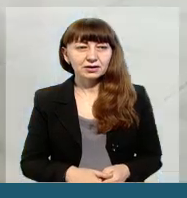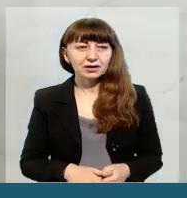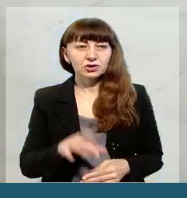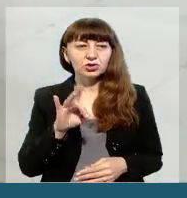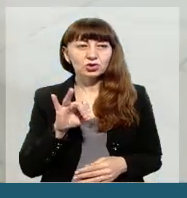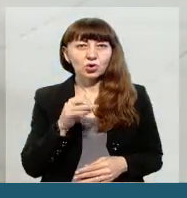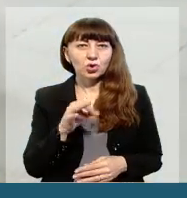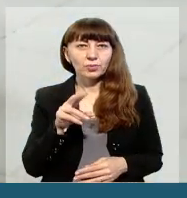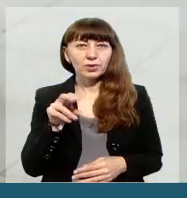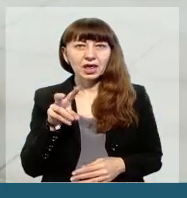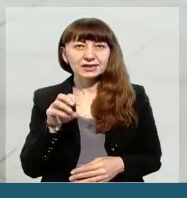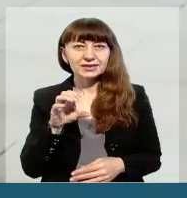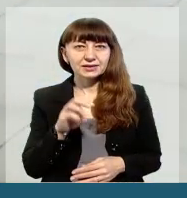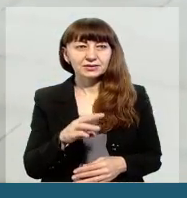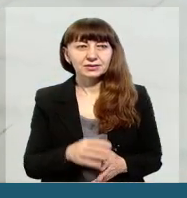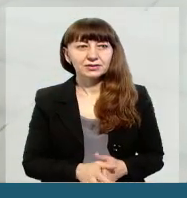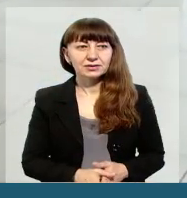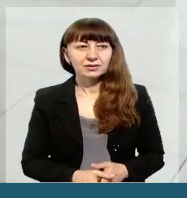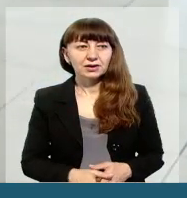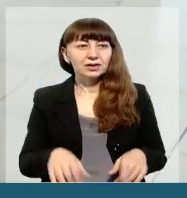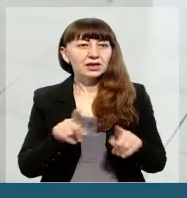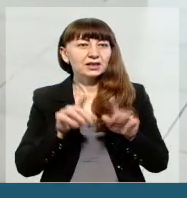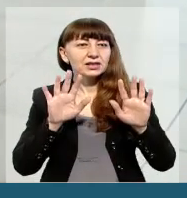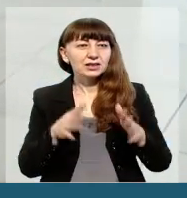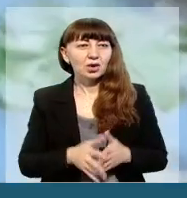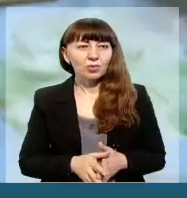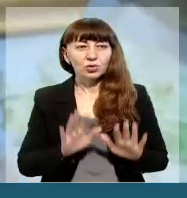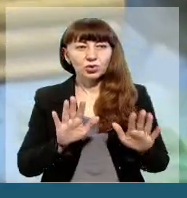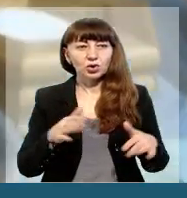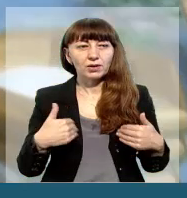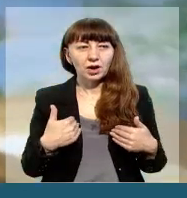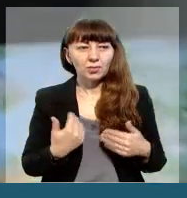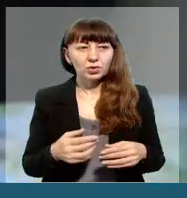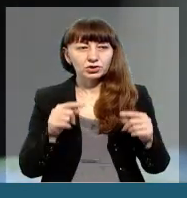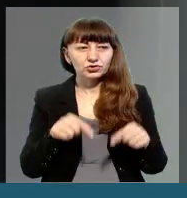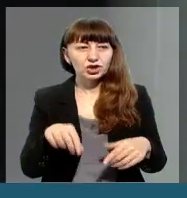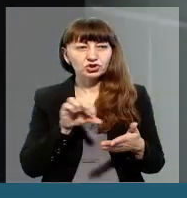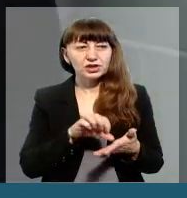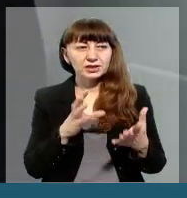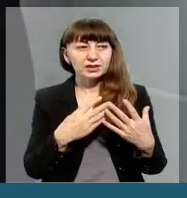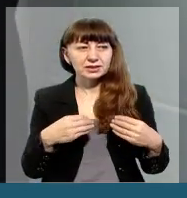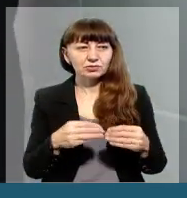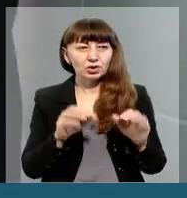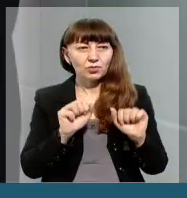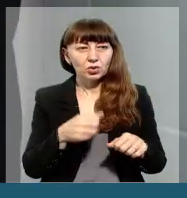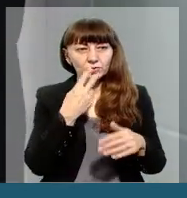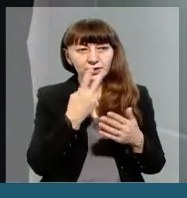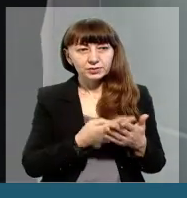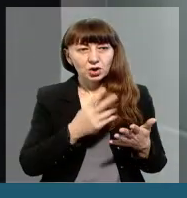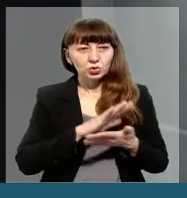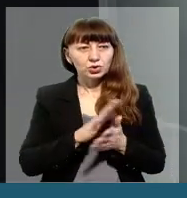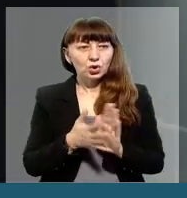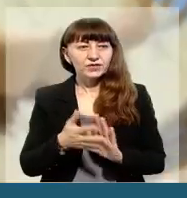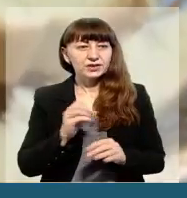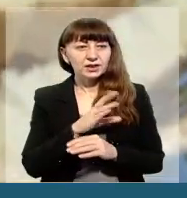стройпласт. Сотрудники службы пробации отмечают, что такие события идут только на пользу. Здесь члены семьи могут ознакомиться с условиями содержания.